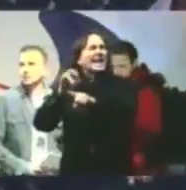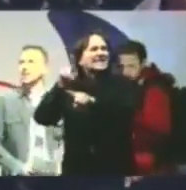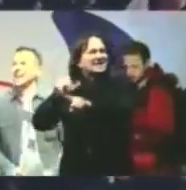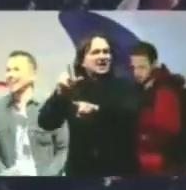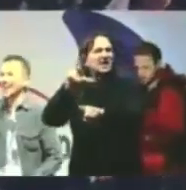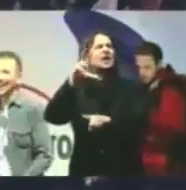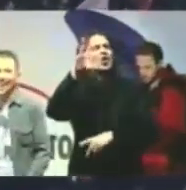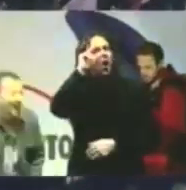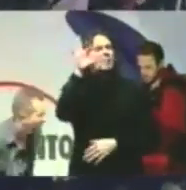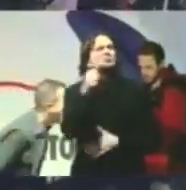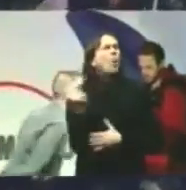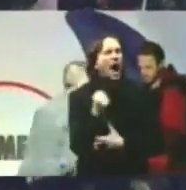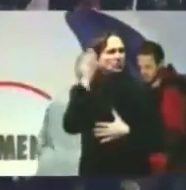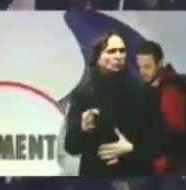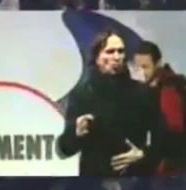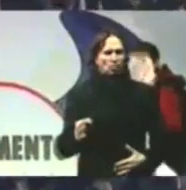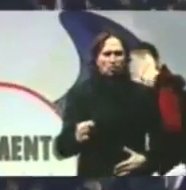cazzo.